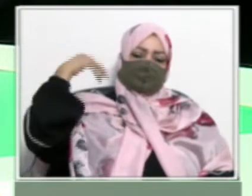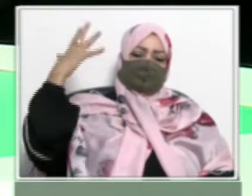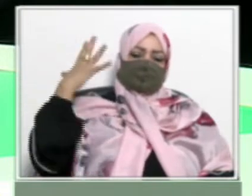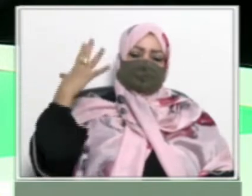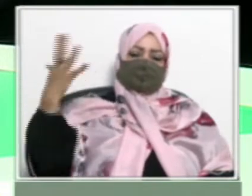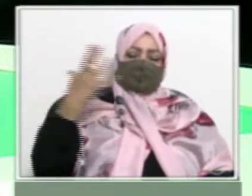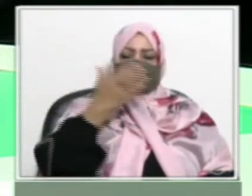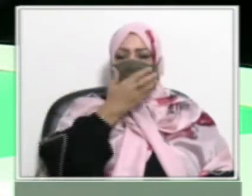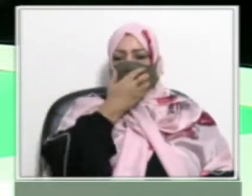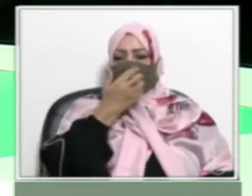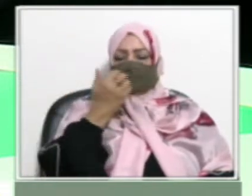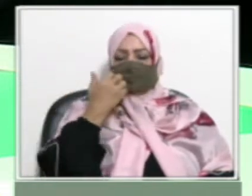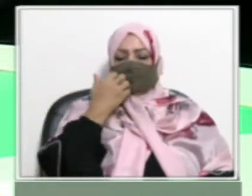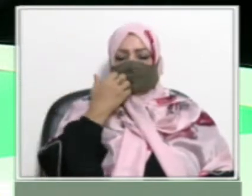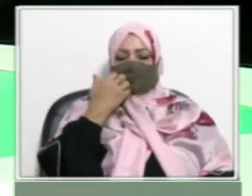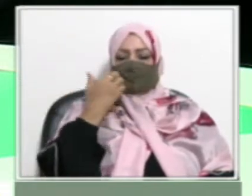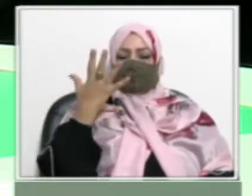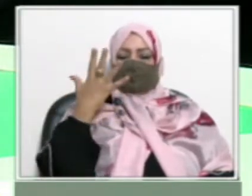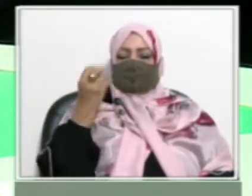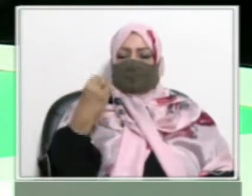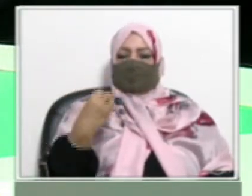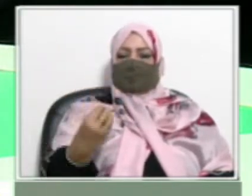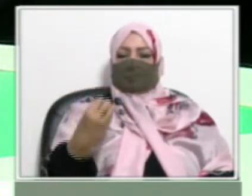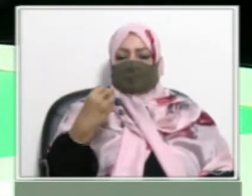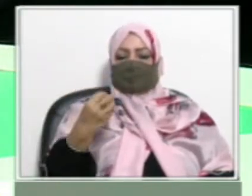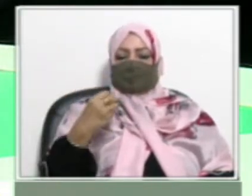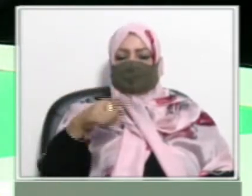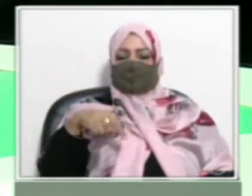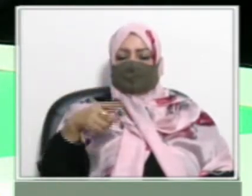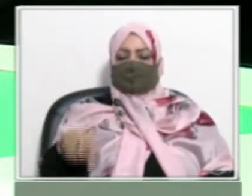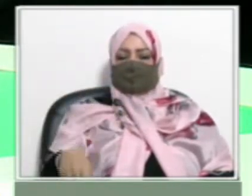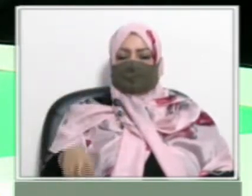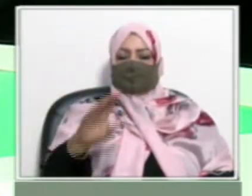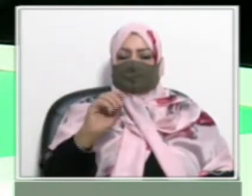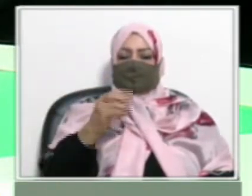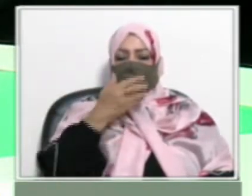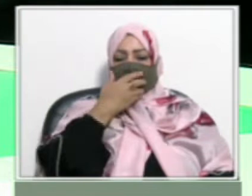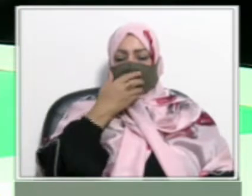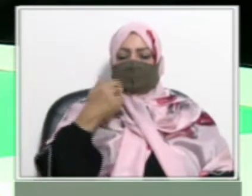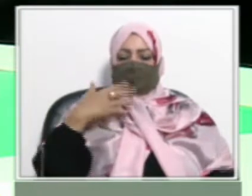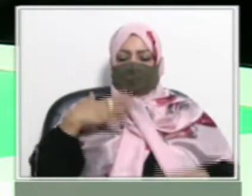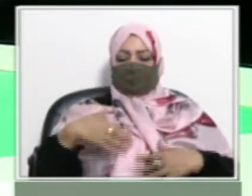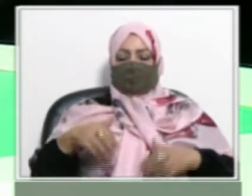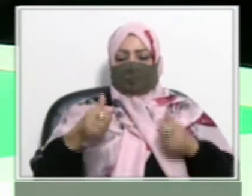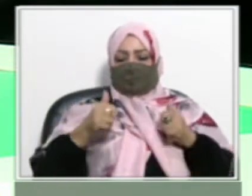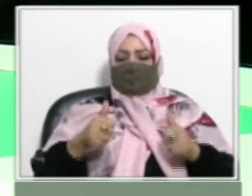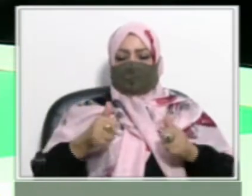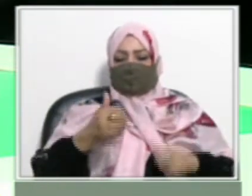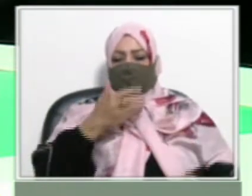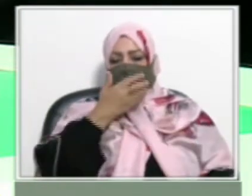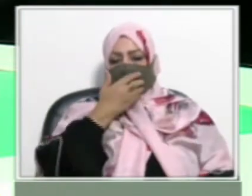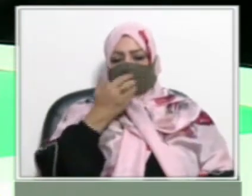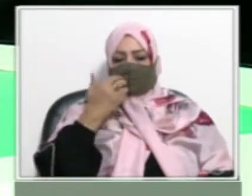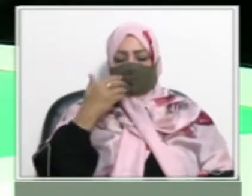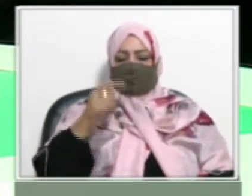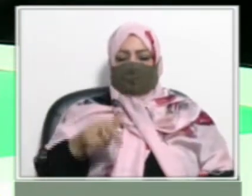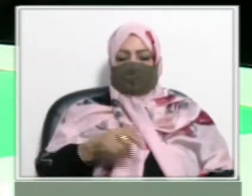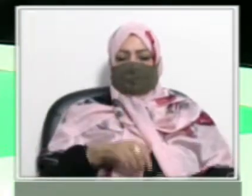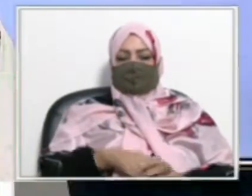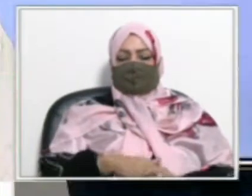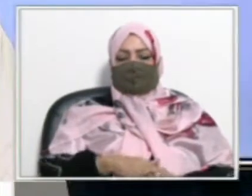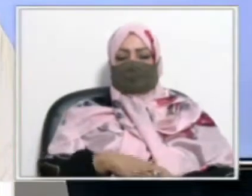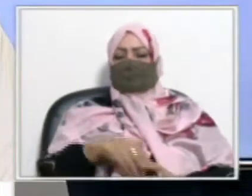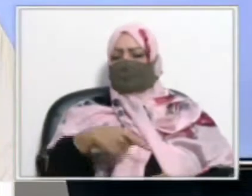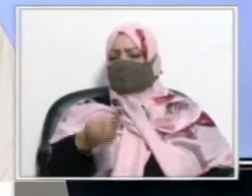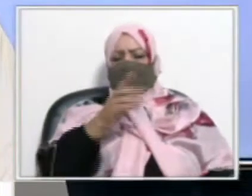لا؟ ما دامك قادر على الصوم نعم يا اخ عبد الله، يعني الطبيب كان مانعك انت من الصوم. نعم والان